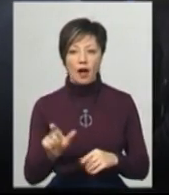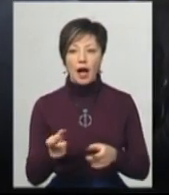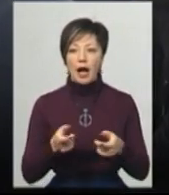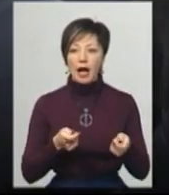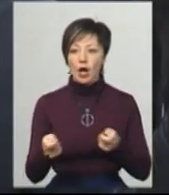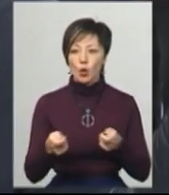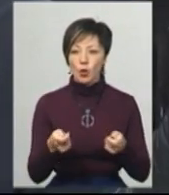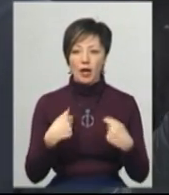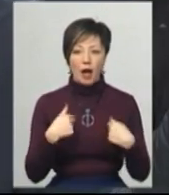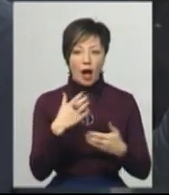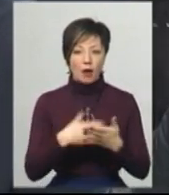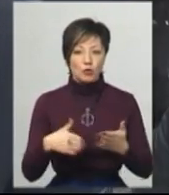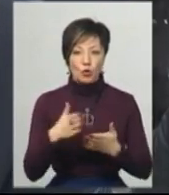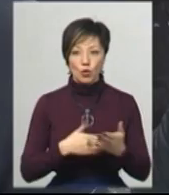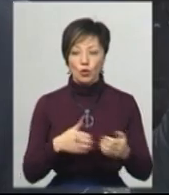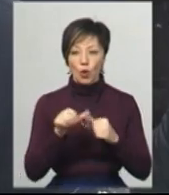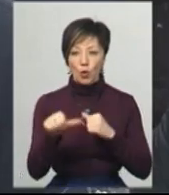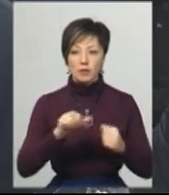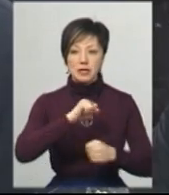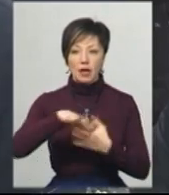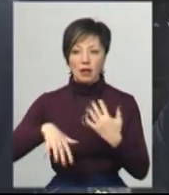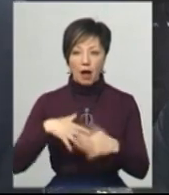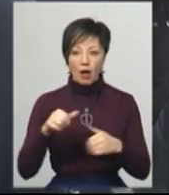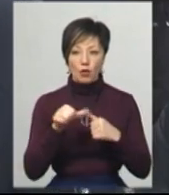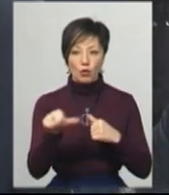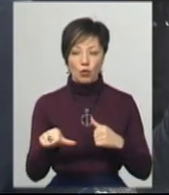керує, я абсолютно, крім скандалів, крім